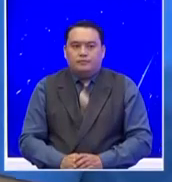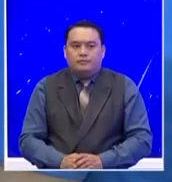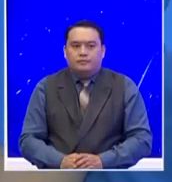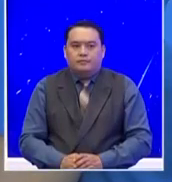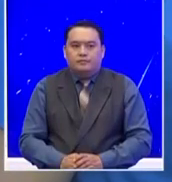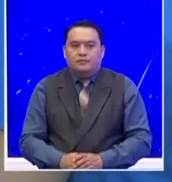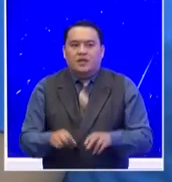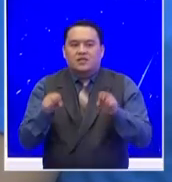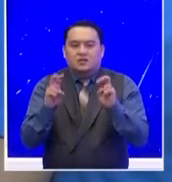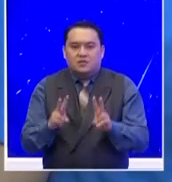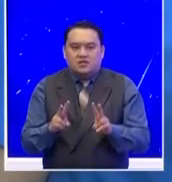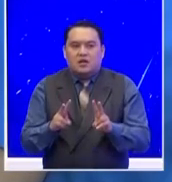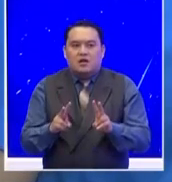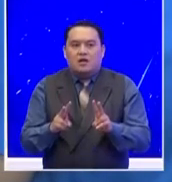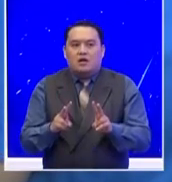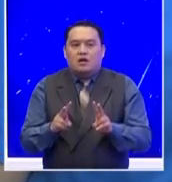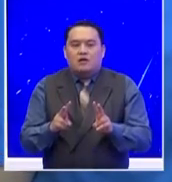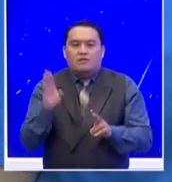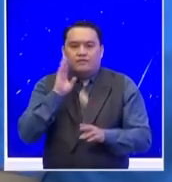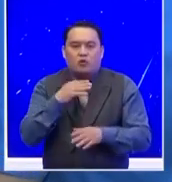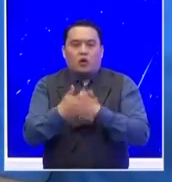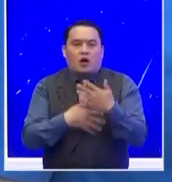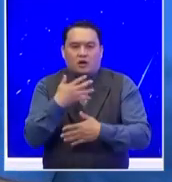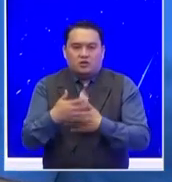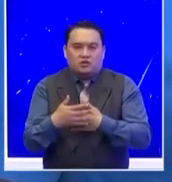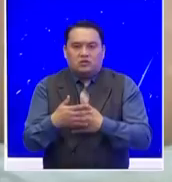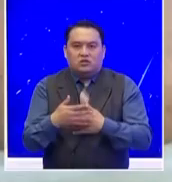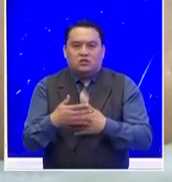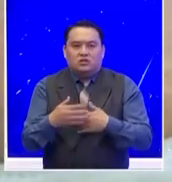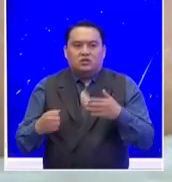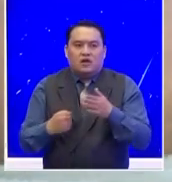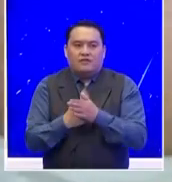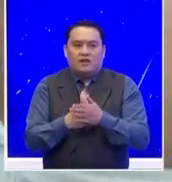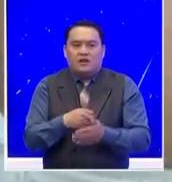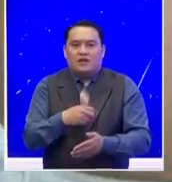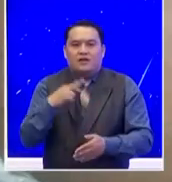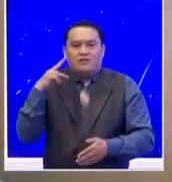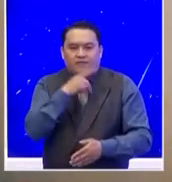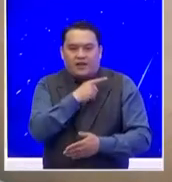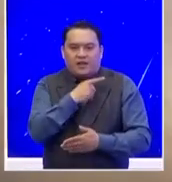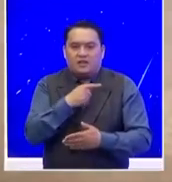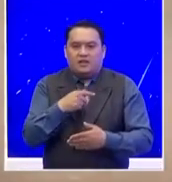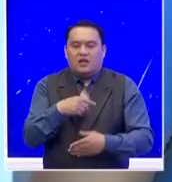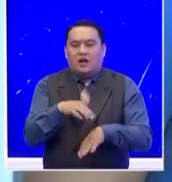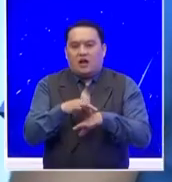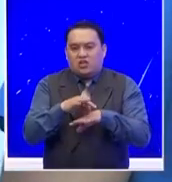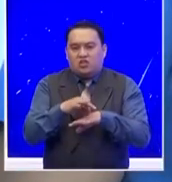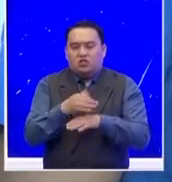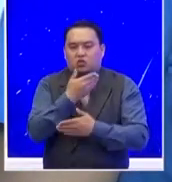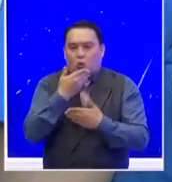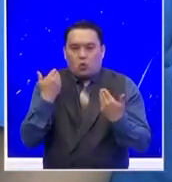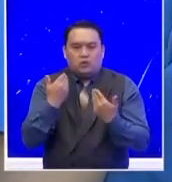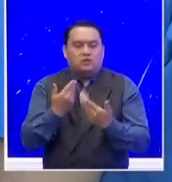Специальный раствор разводится в емкости и подается через насос. Он не вредный ни для человека, ни для одежды, ни для кожи.